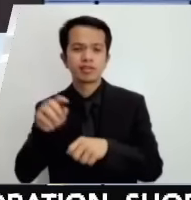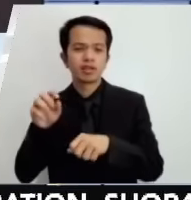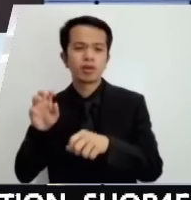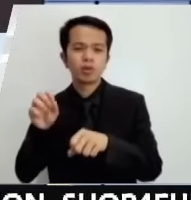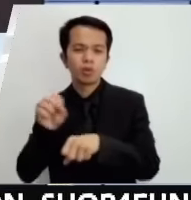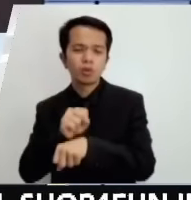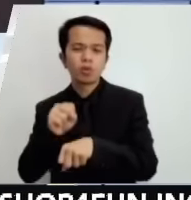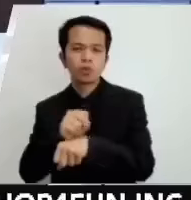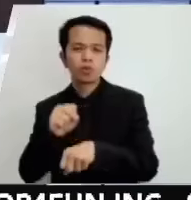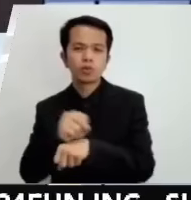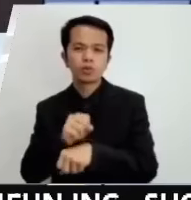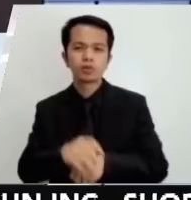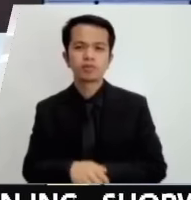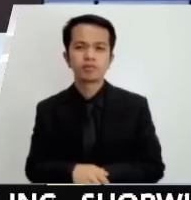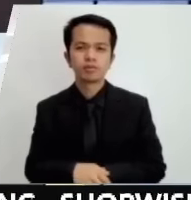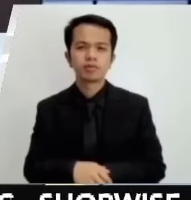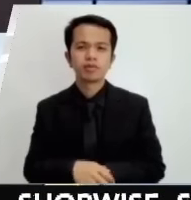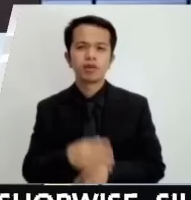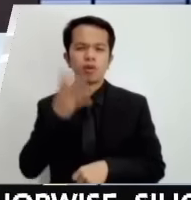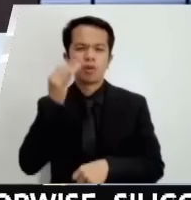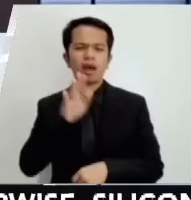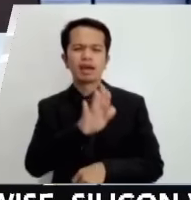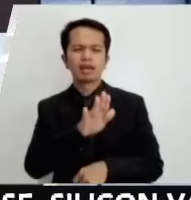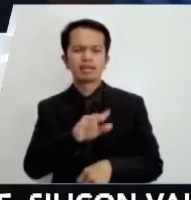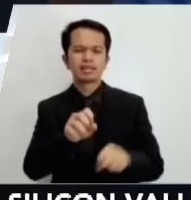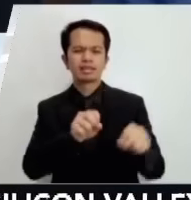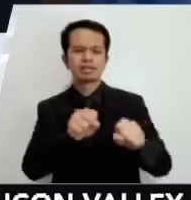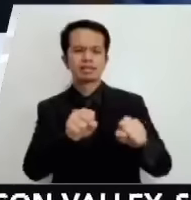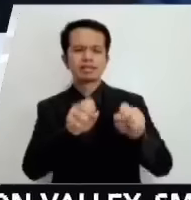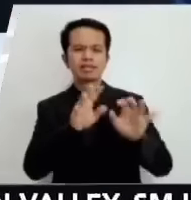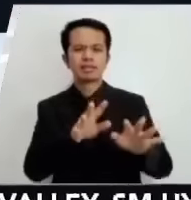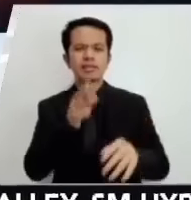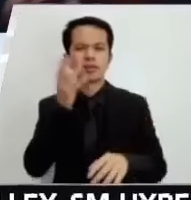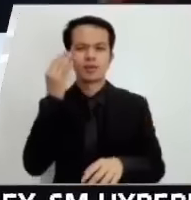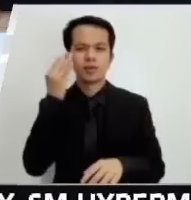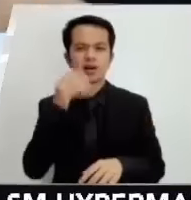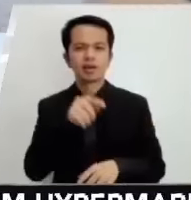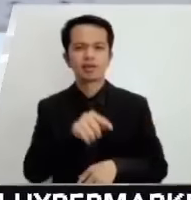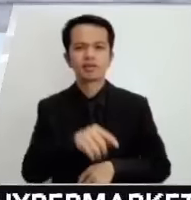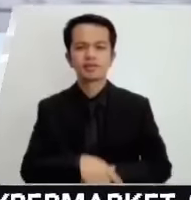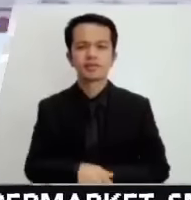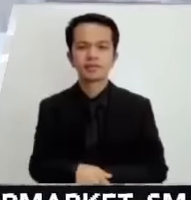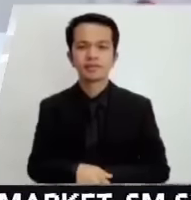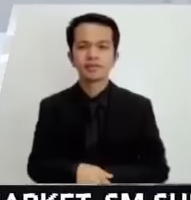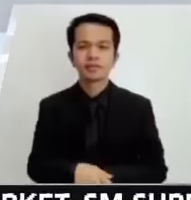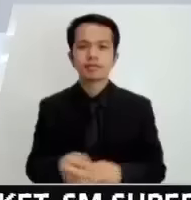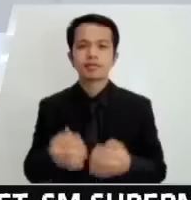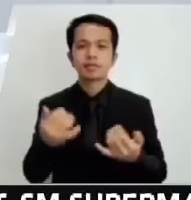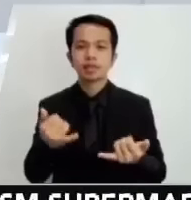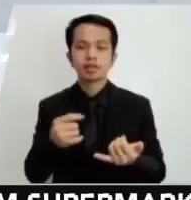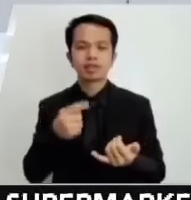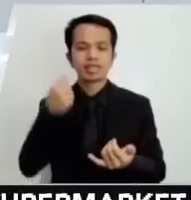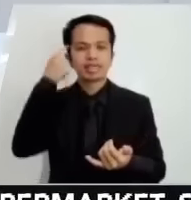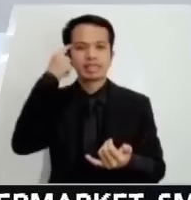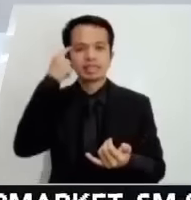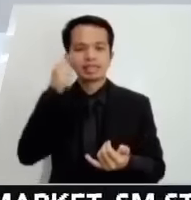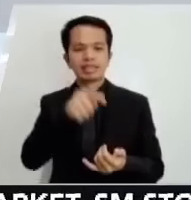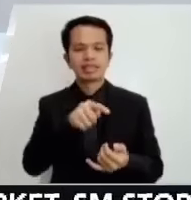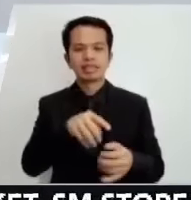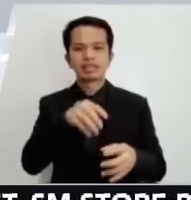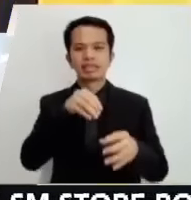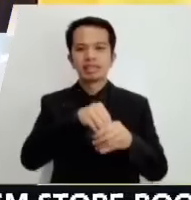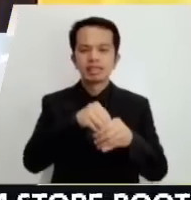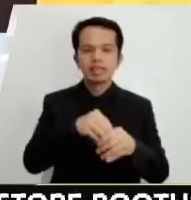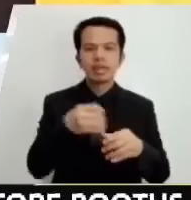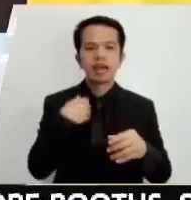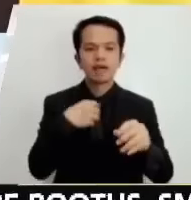Bakit naghanap buhay pa ang Subukan mong kulamin Malakas daw ang kanyang kutob na mangkukulam LOL dahil bigla na lamang siyang